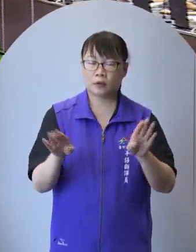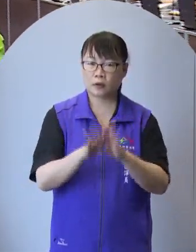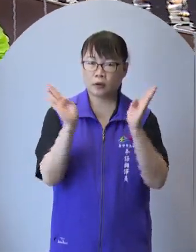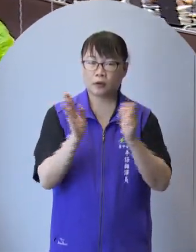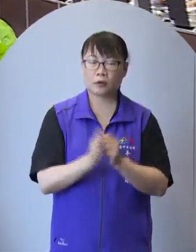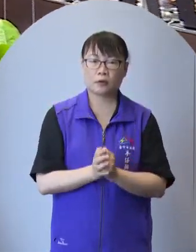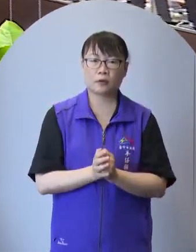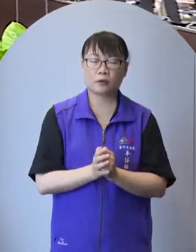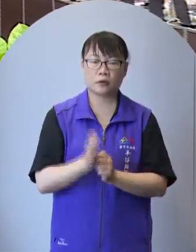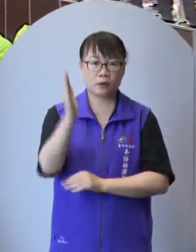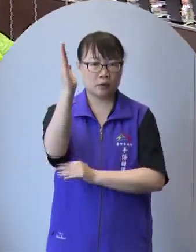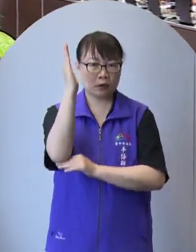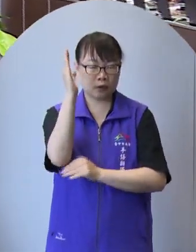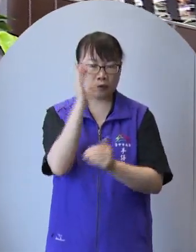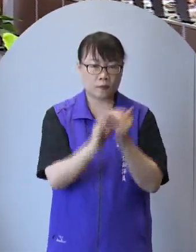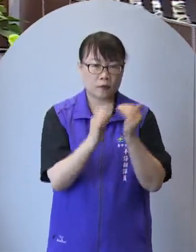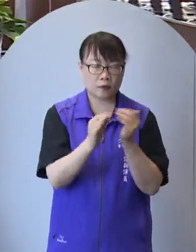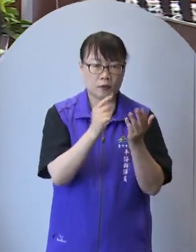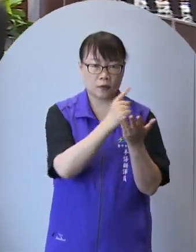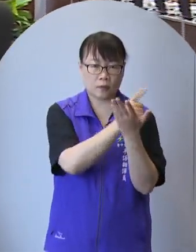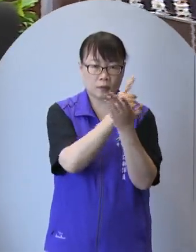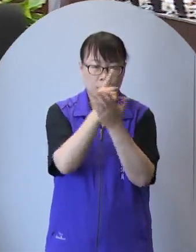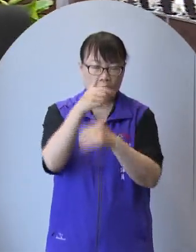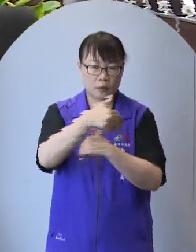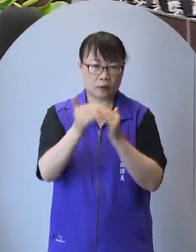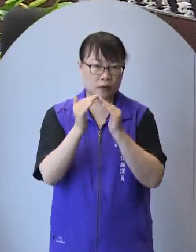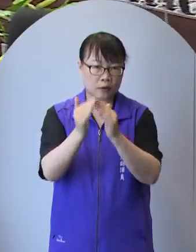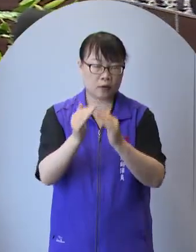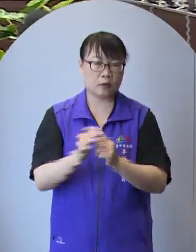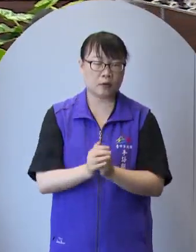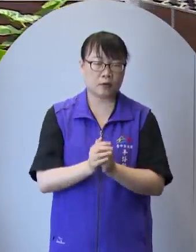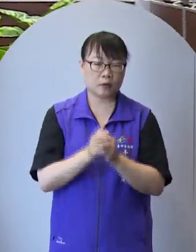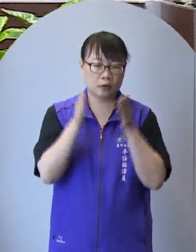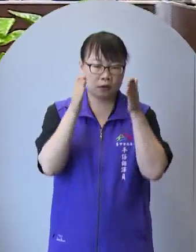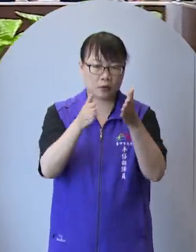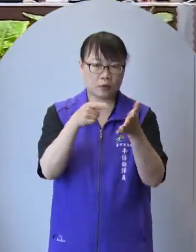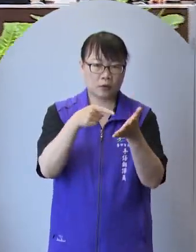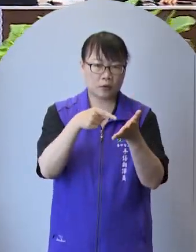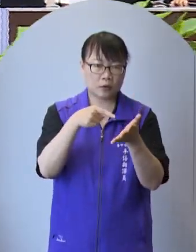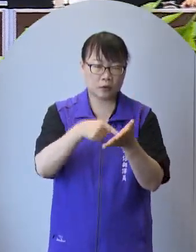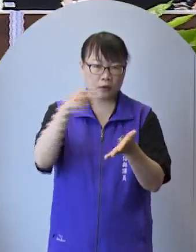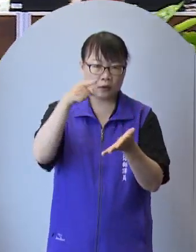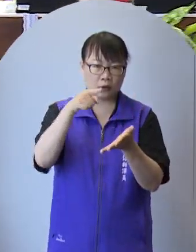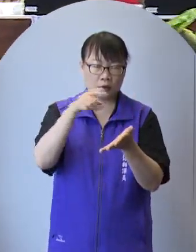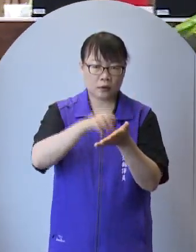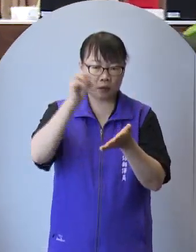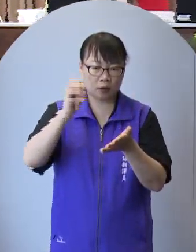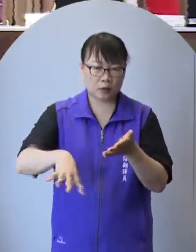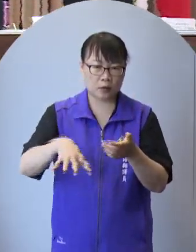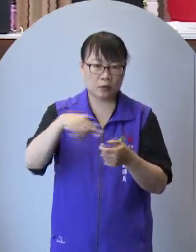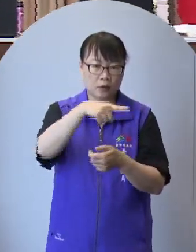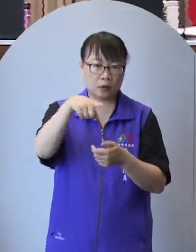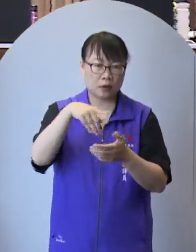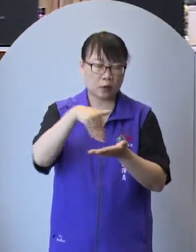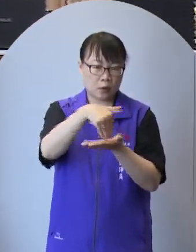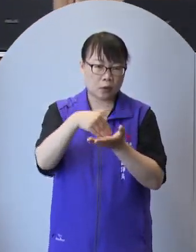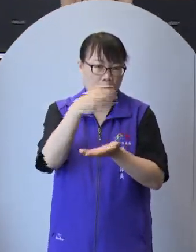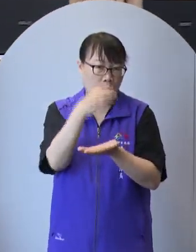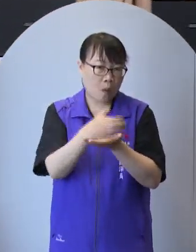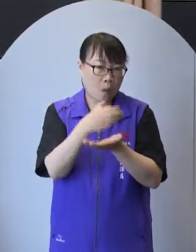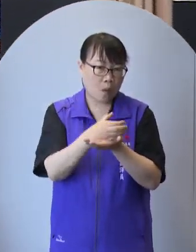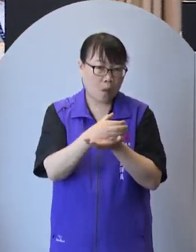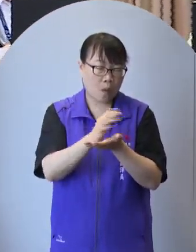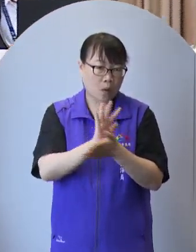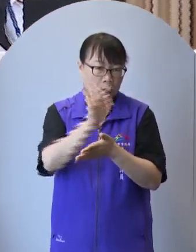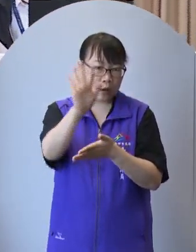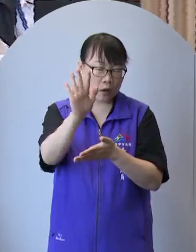国家规定每个城市都要禁用一次性的塑胶杯， 一次性的哈。那这个每个城市